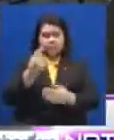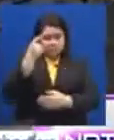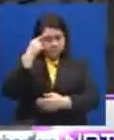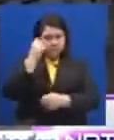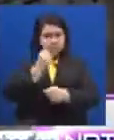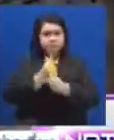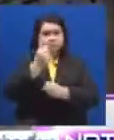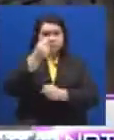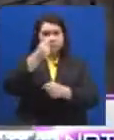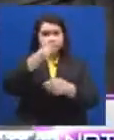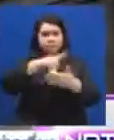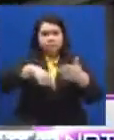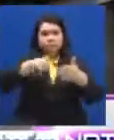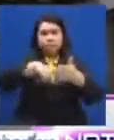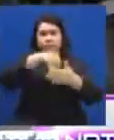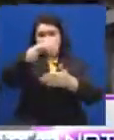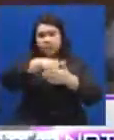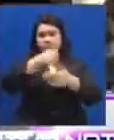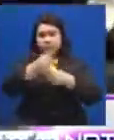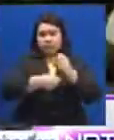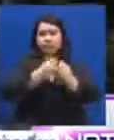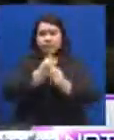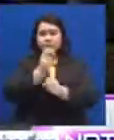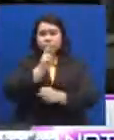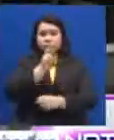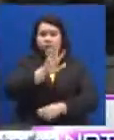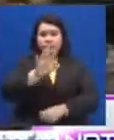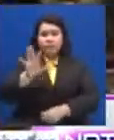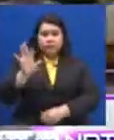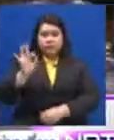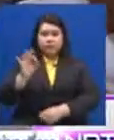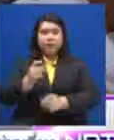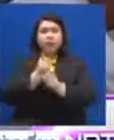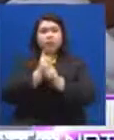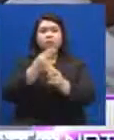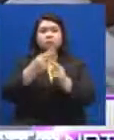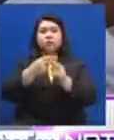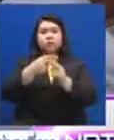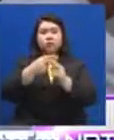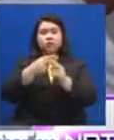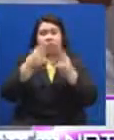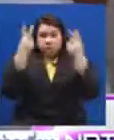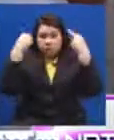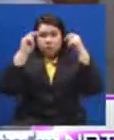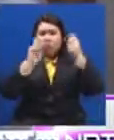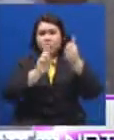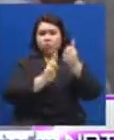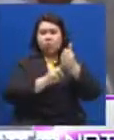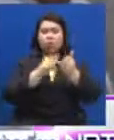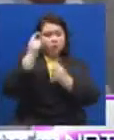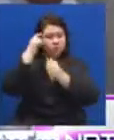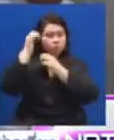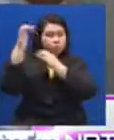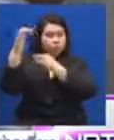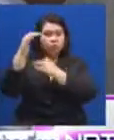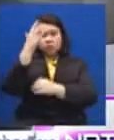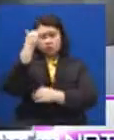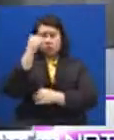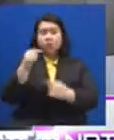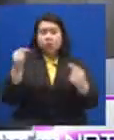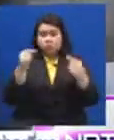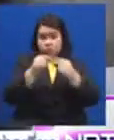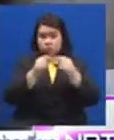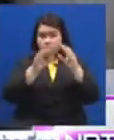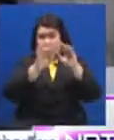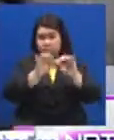ที่จะมีการเลือกตั้งภายในปี2559ตามที่นายวิษณุเครืองามรองนายกรัฐมนตรีคาดไว้เพราะการร่างรัฐธร